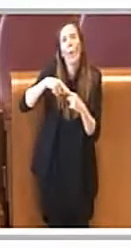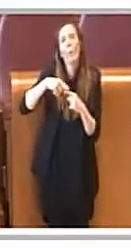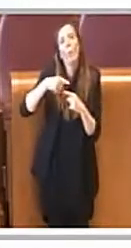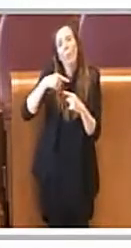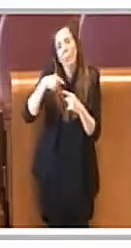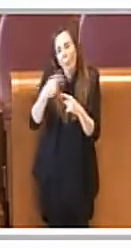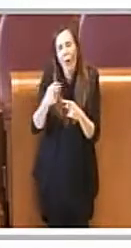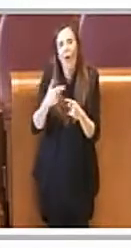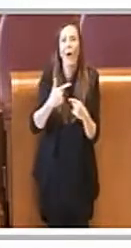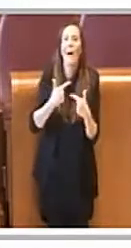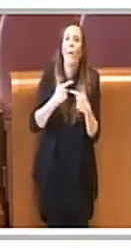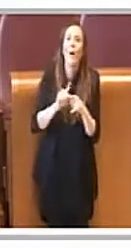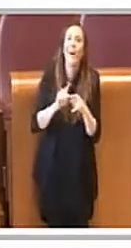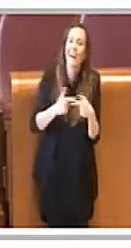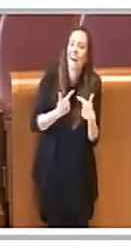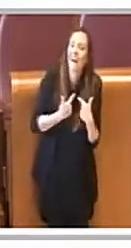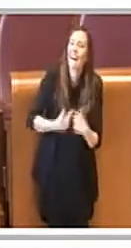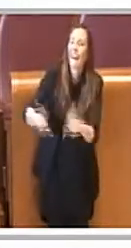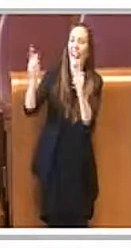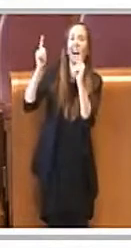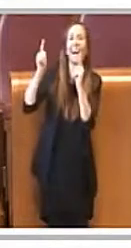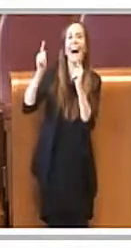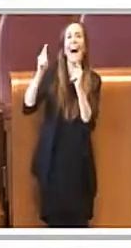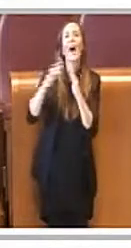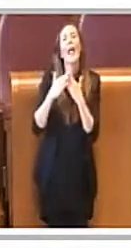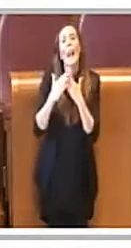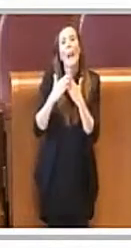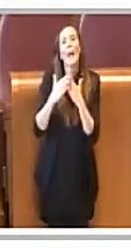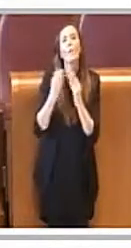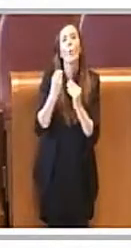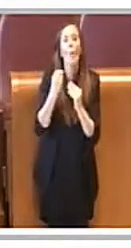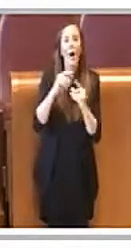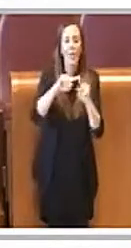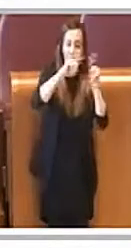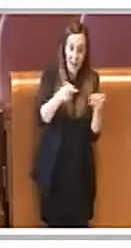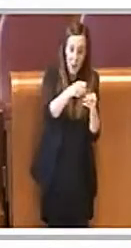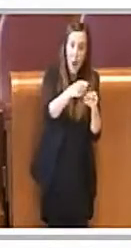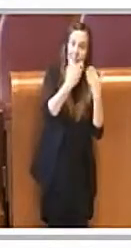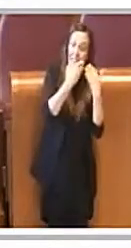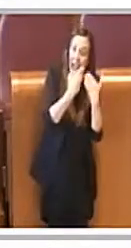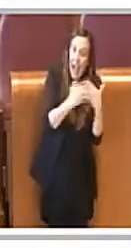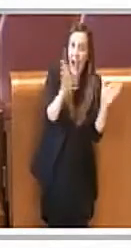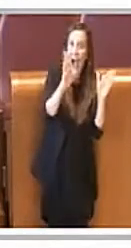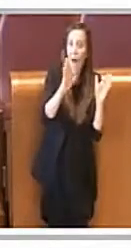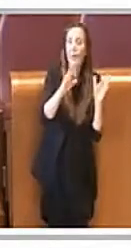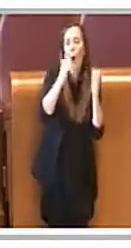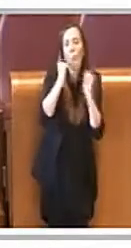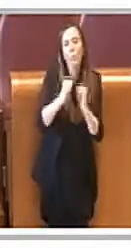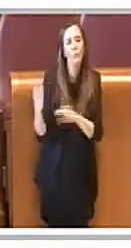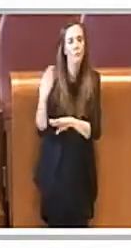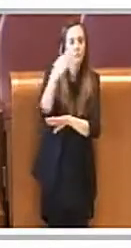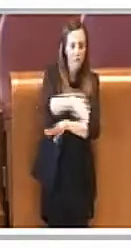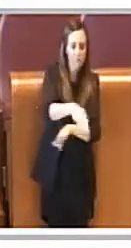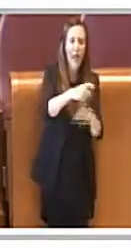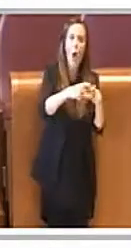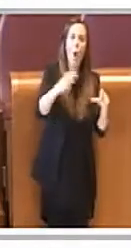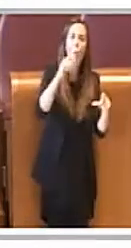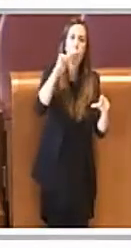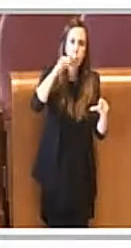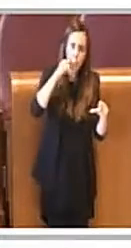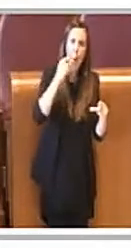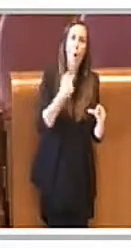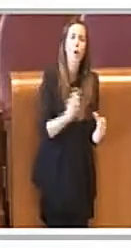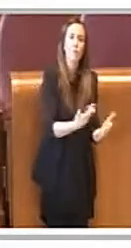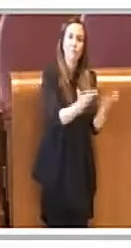o ritirarlo successivamente alla riapertura. Ecco, questa mozione, lasciatemelo dire, è stata pensata prima del termine della